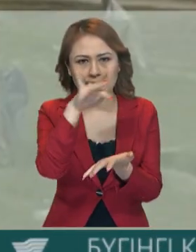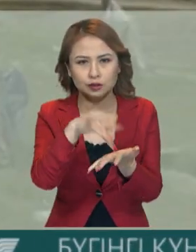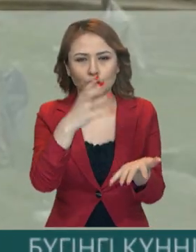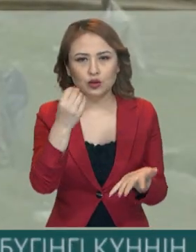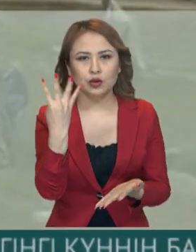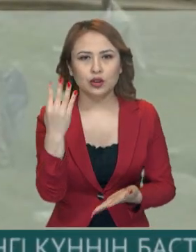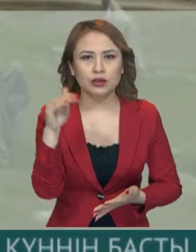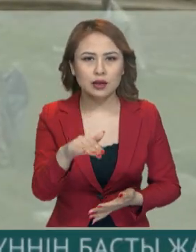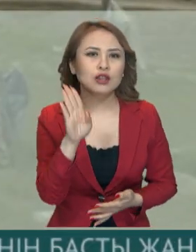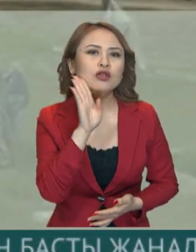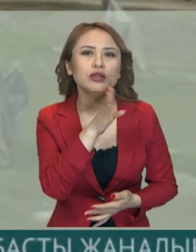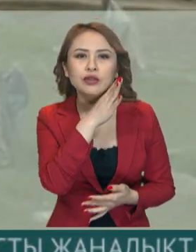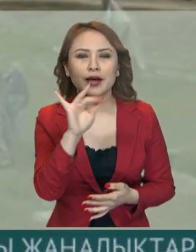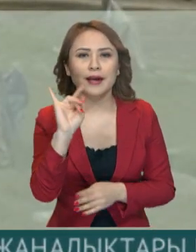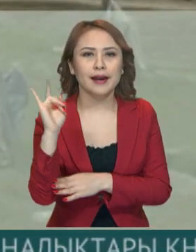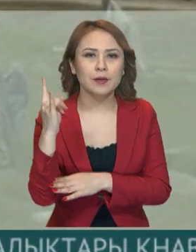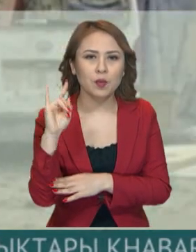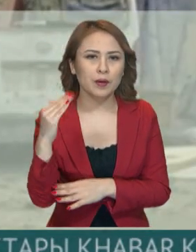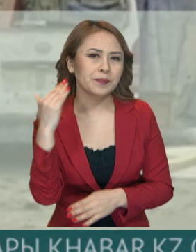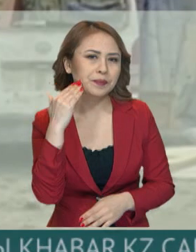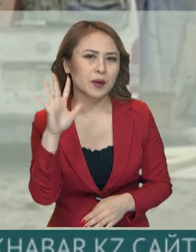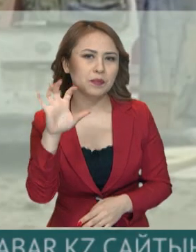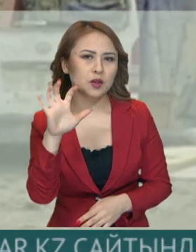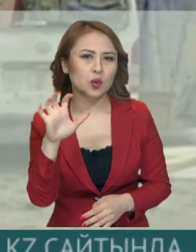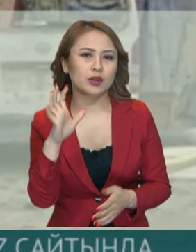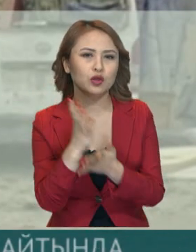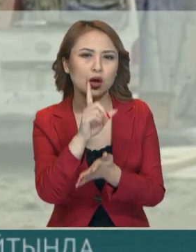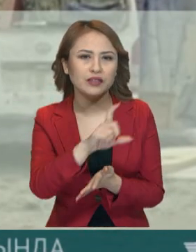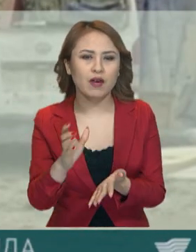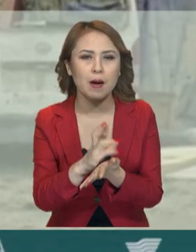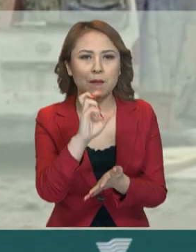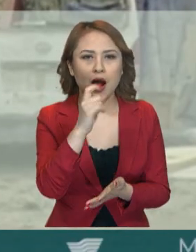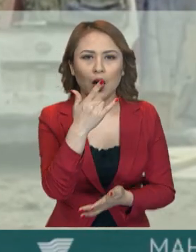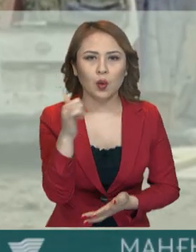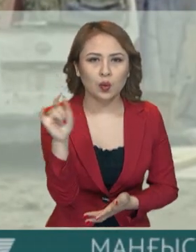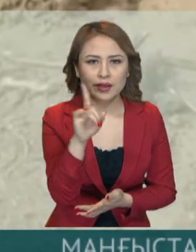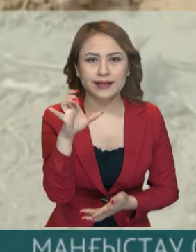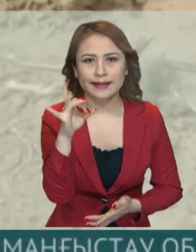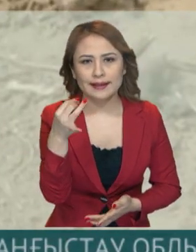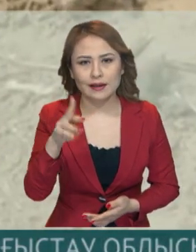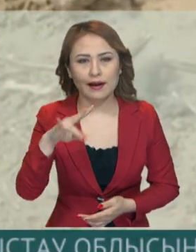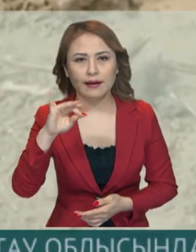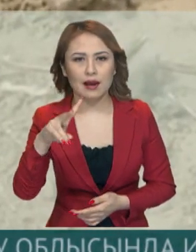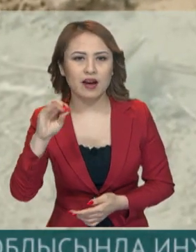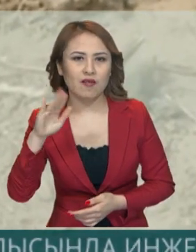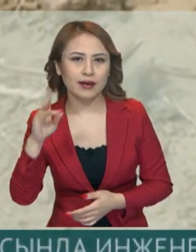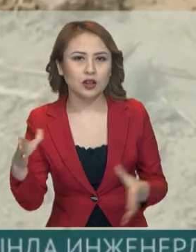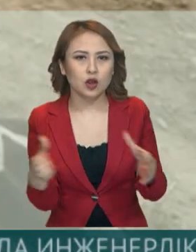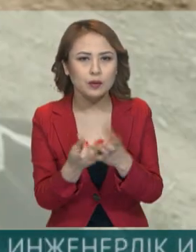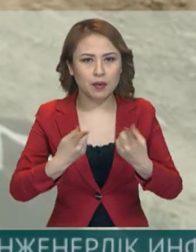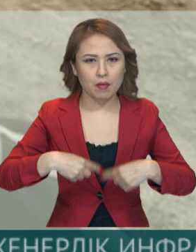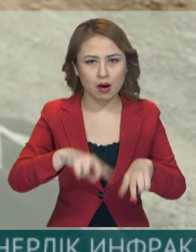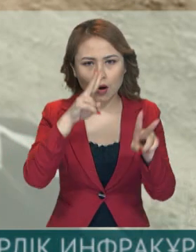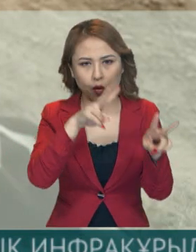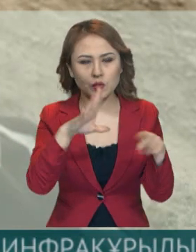әлде 4000 әйел мен бала, сонымен қатар шамамен 500 содыр бар. Багуз Сириядағы Ирак және Левант лаңкестік ұйымының бақылауында